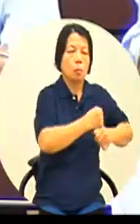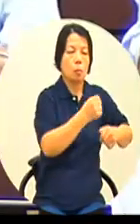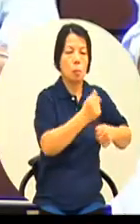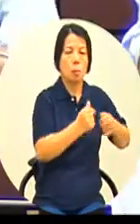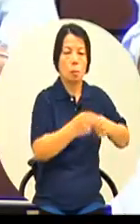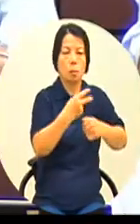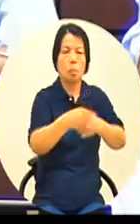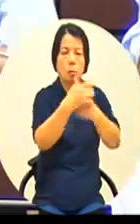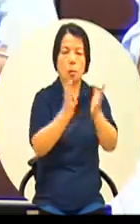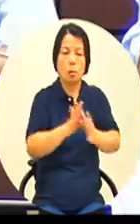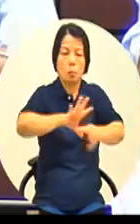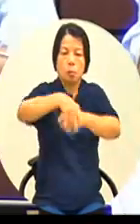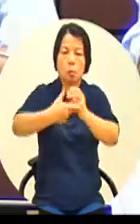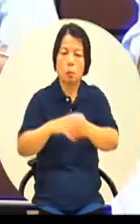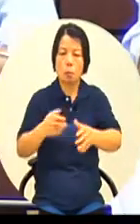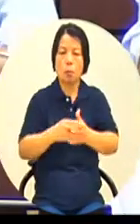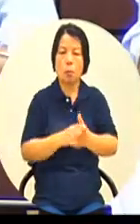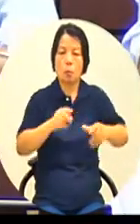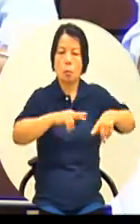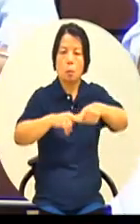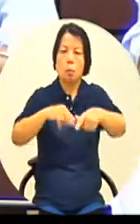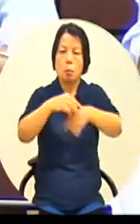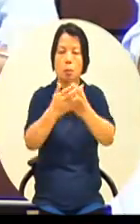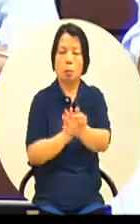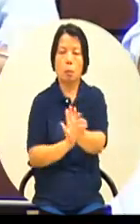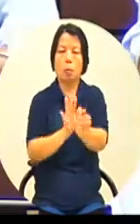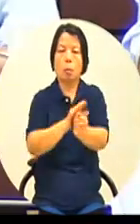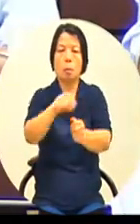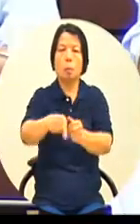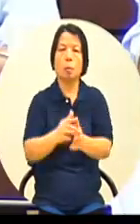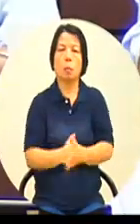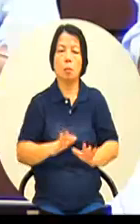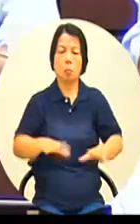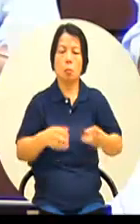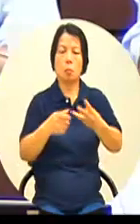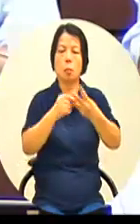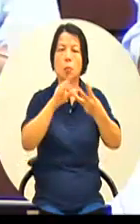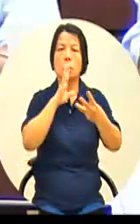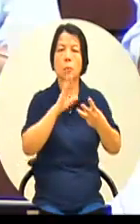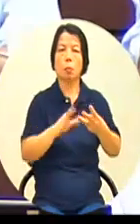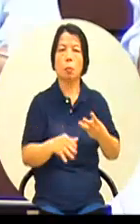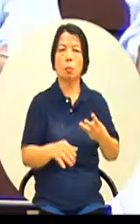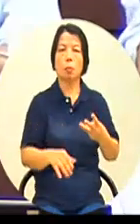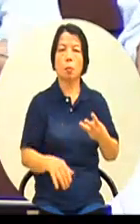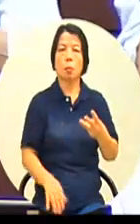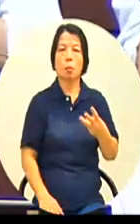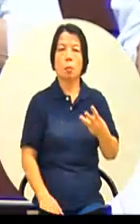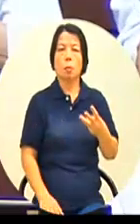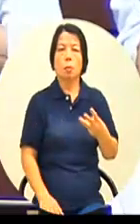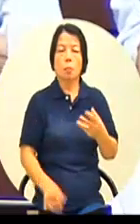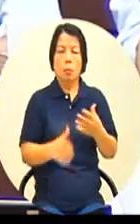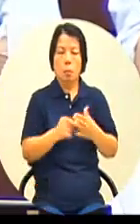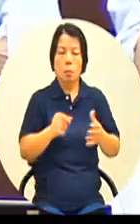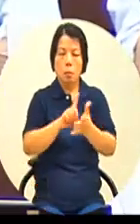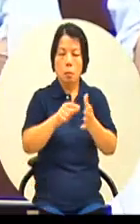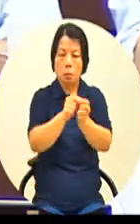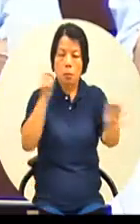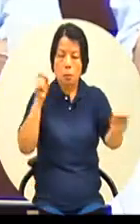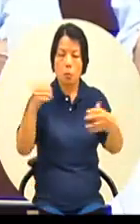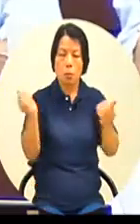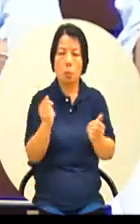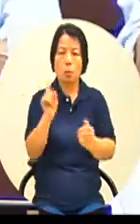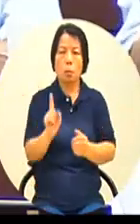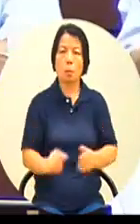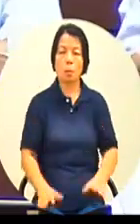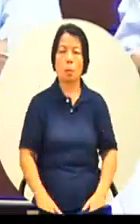用包装跟行销的方式来去促销它。那第三个部分哈，其实这个部分是真的长期以来一个问题，就是说我